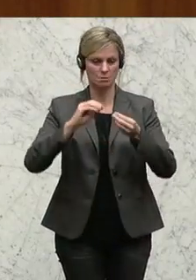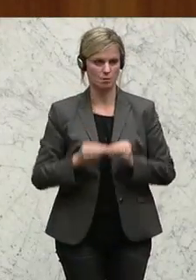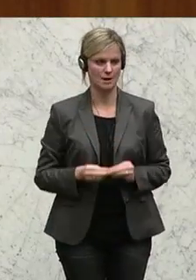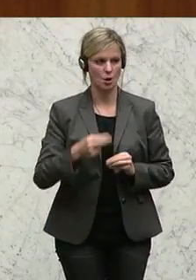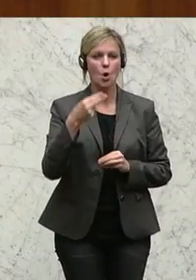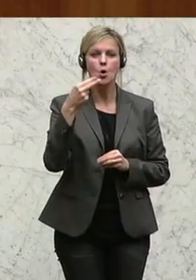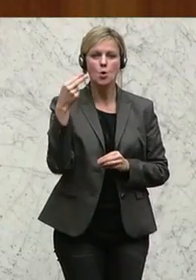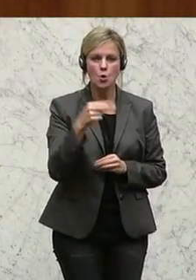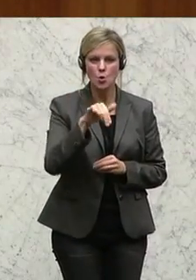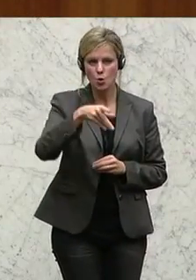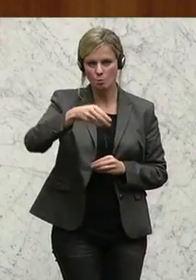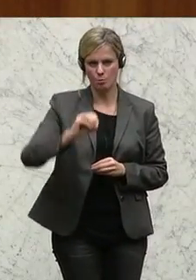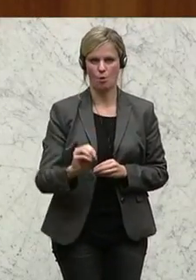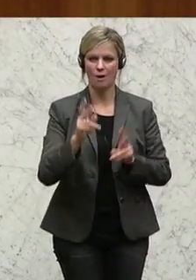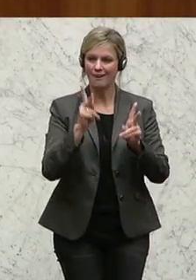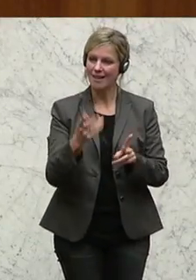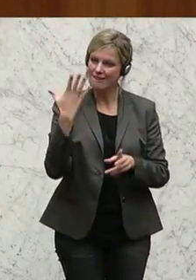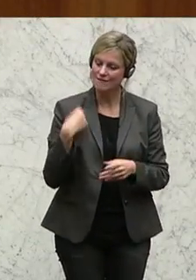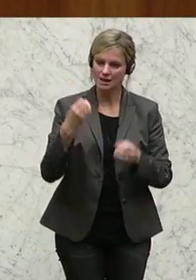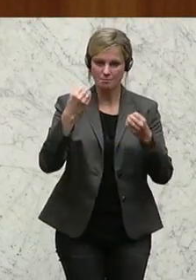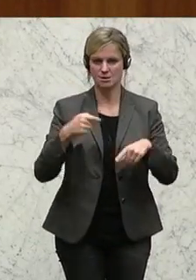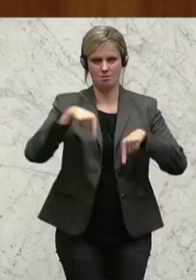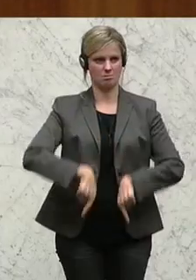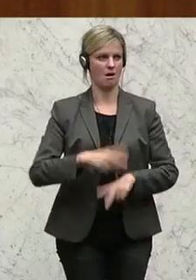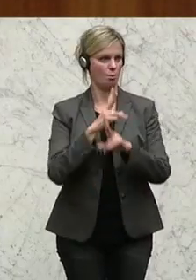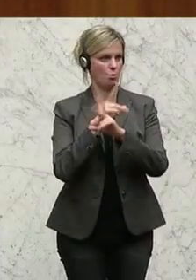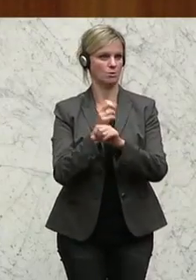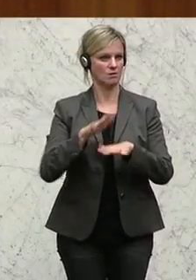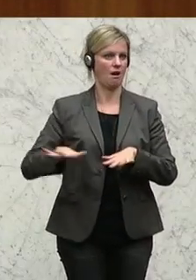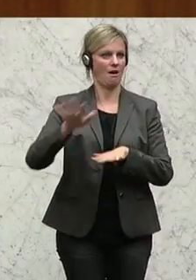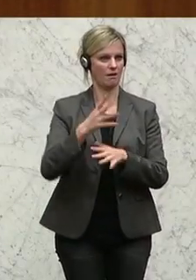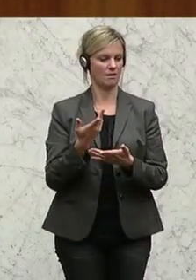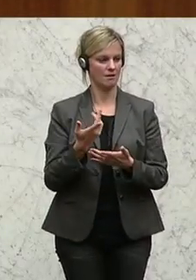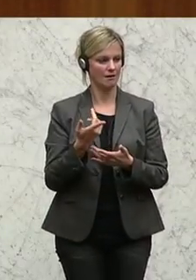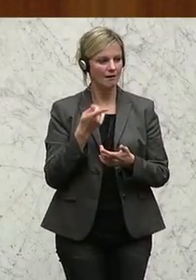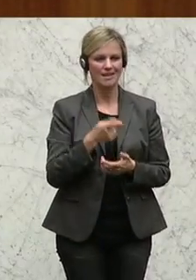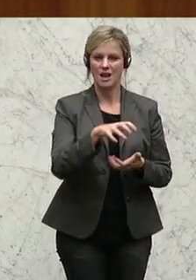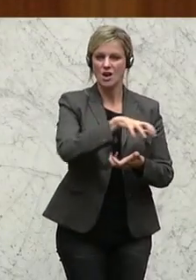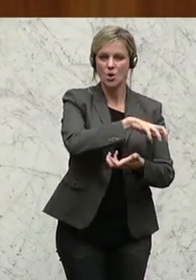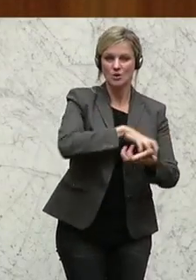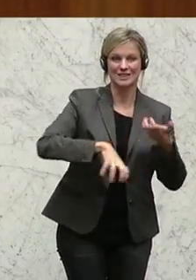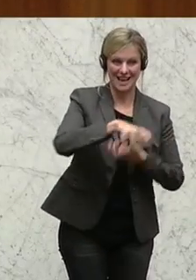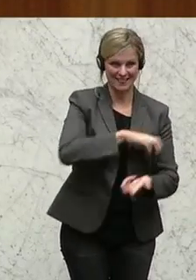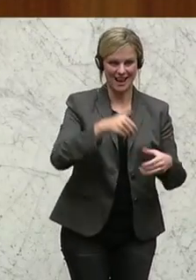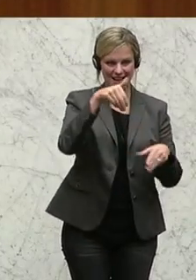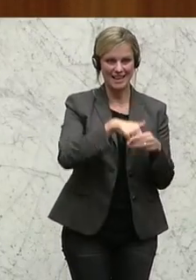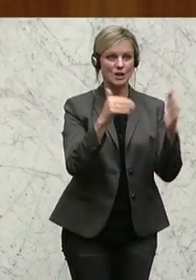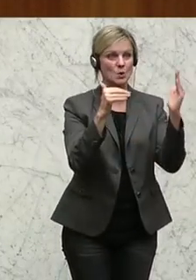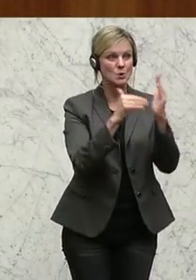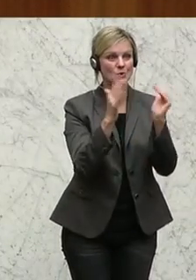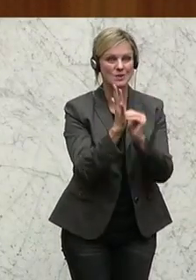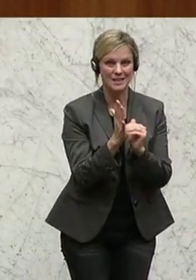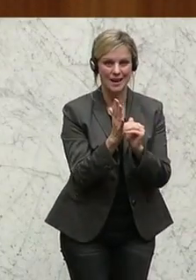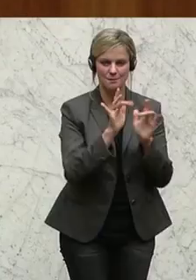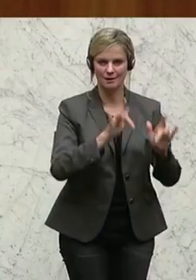kann jederzeit in diesem Land wieder passieren, weil dieser Skandal System hatte und weil dieses System nach wie